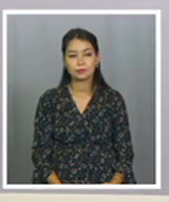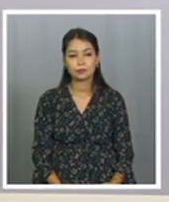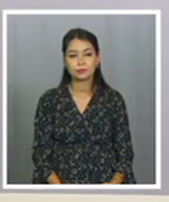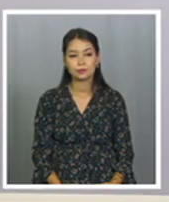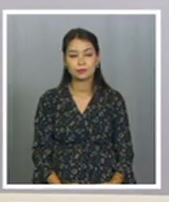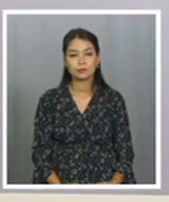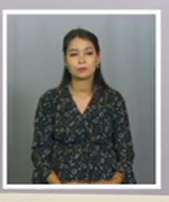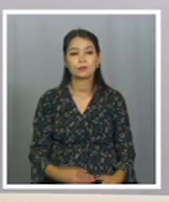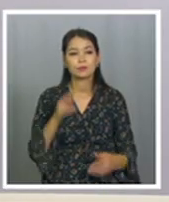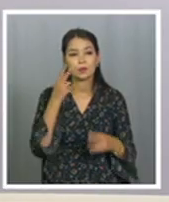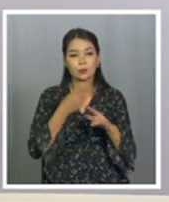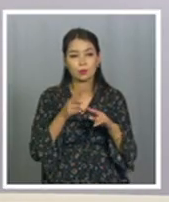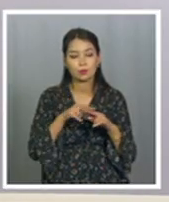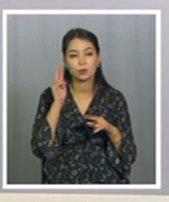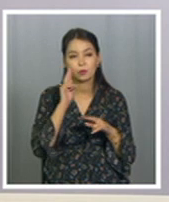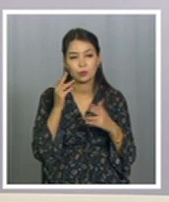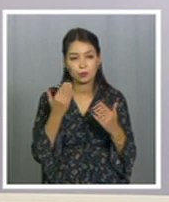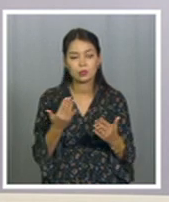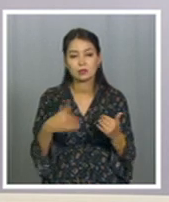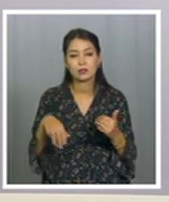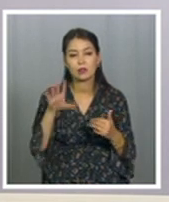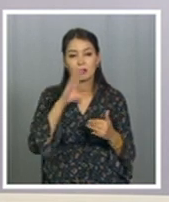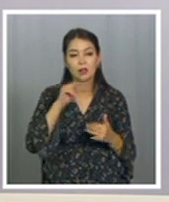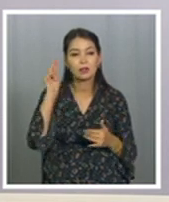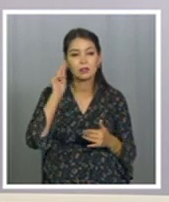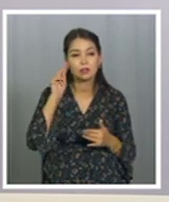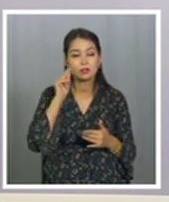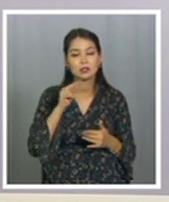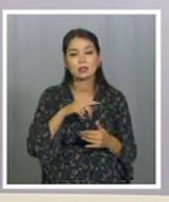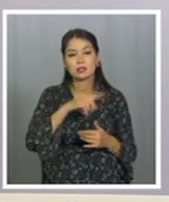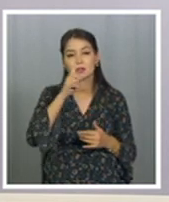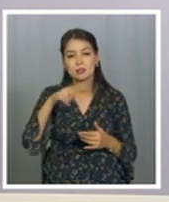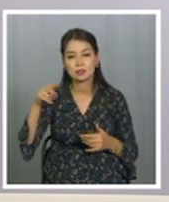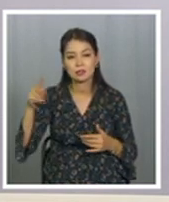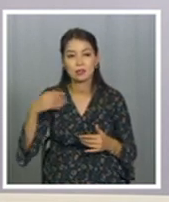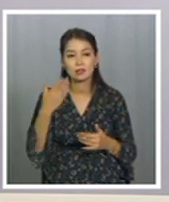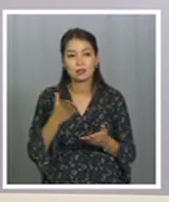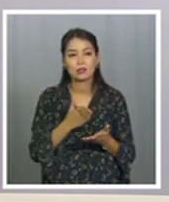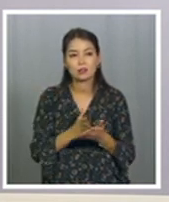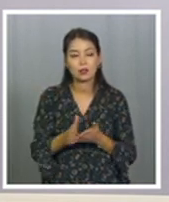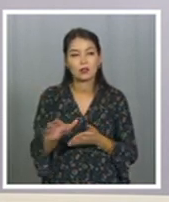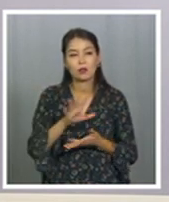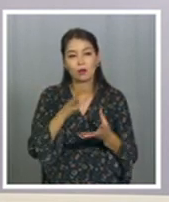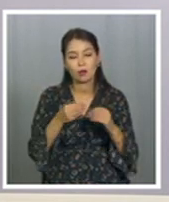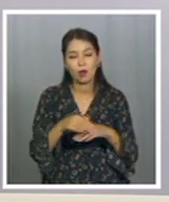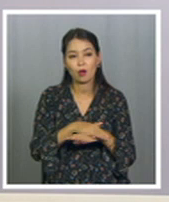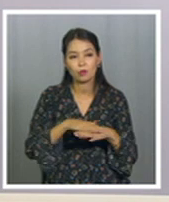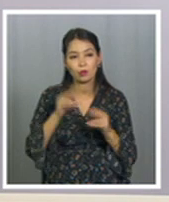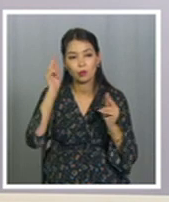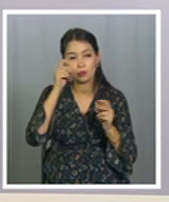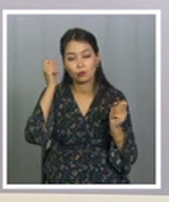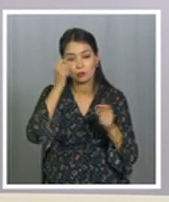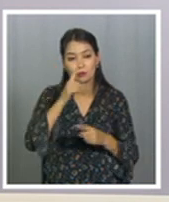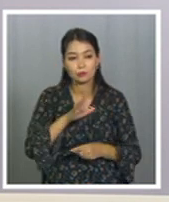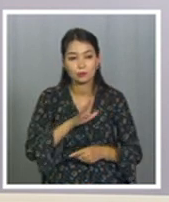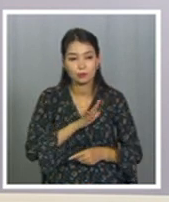Сонымен оқушылар, сіздер бүгінгі сабақта қисық сызықты трапецияның ауданын табуға арналған есептер шығаруды